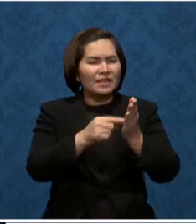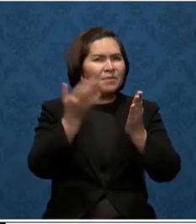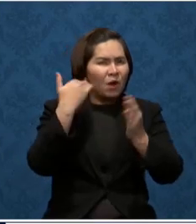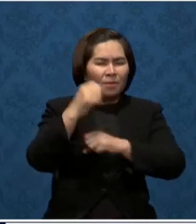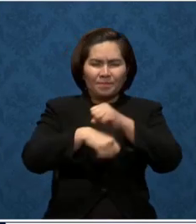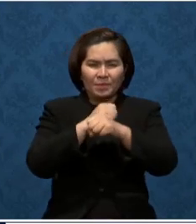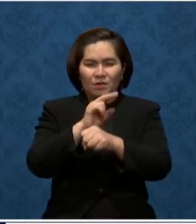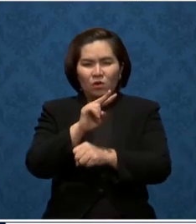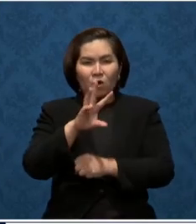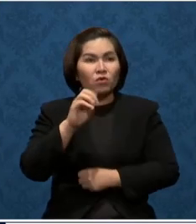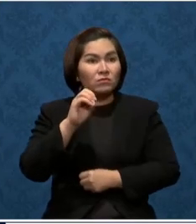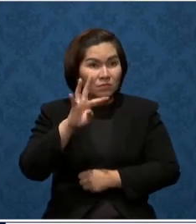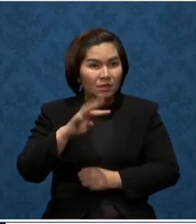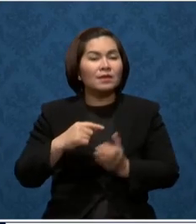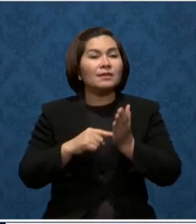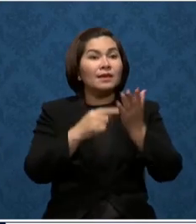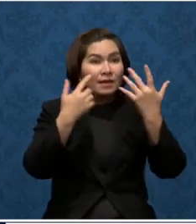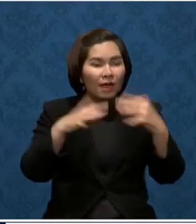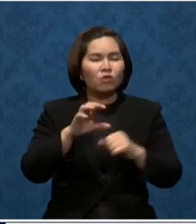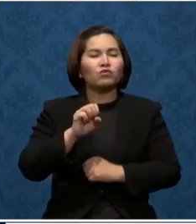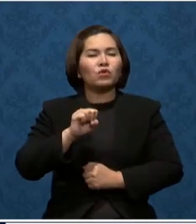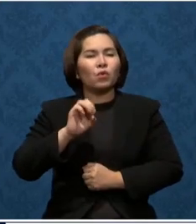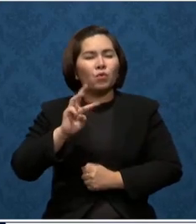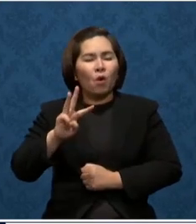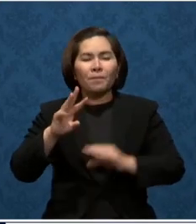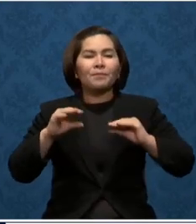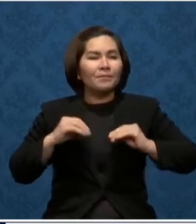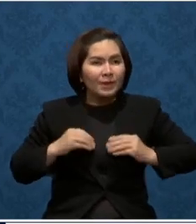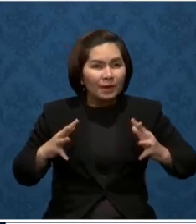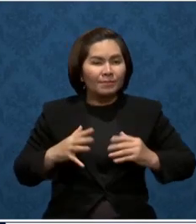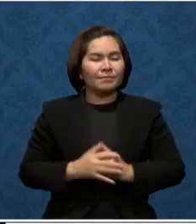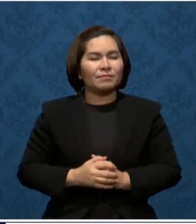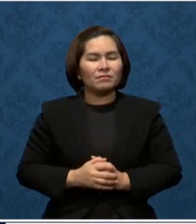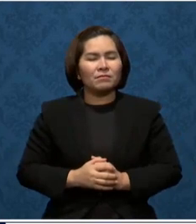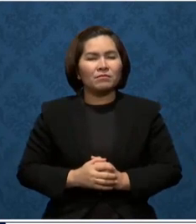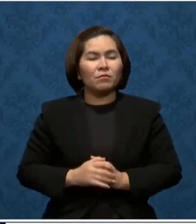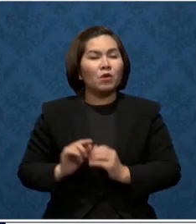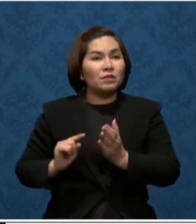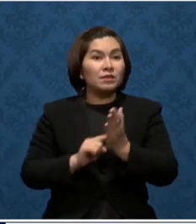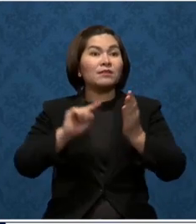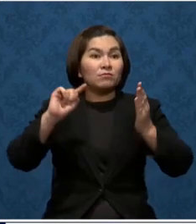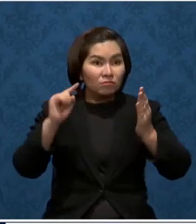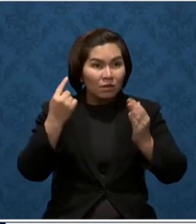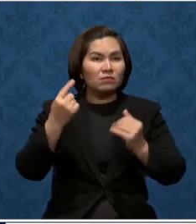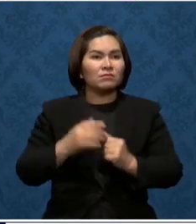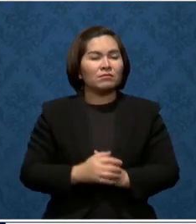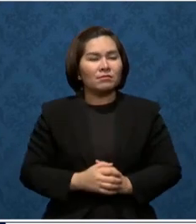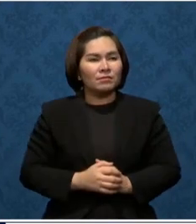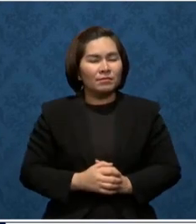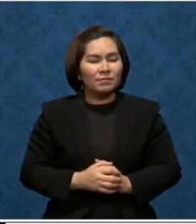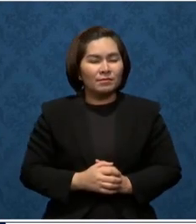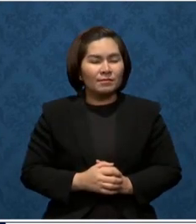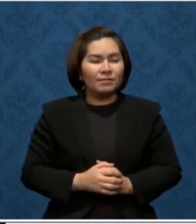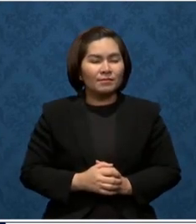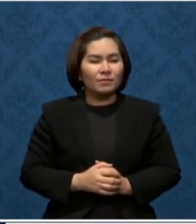นี่เองปรากฏว่าวุฒิสภาไม่รับเขาก็เสนอมาใหม่นี่ขนาดเป็น